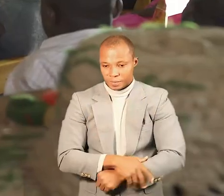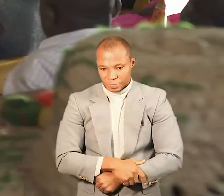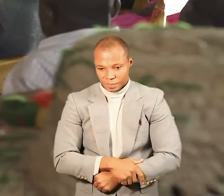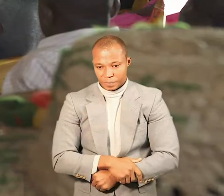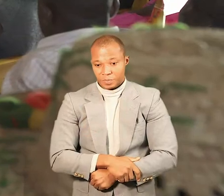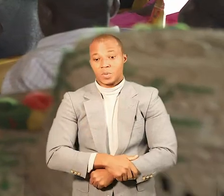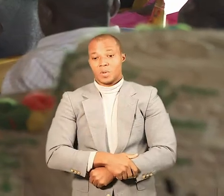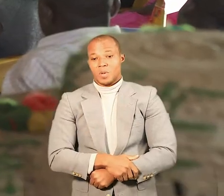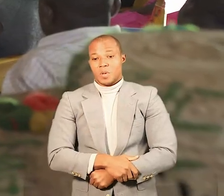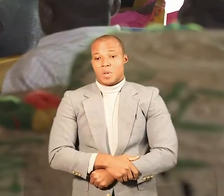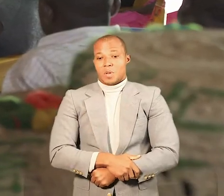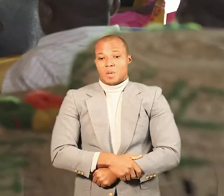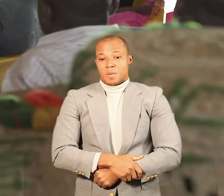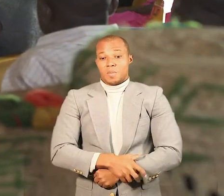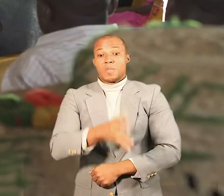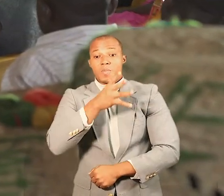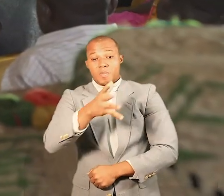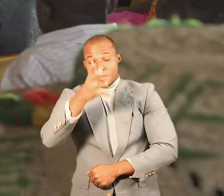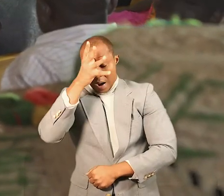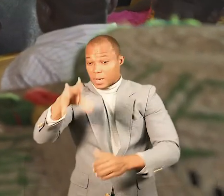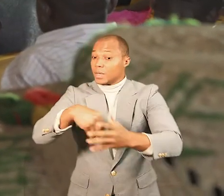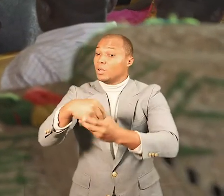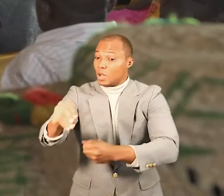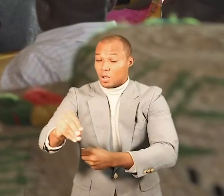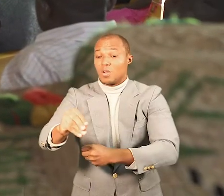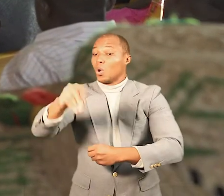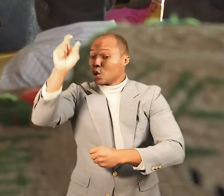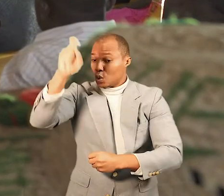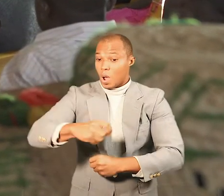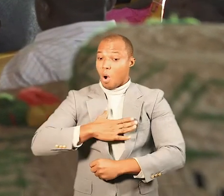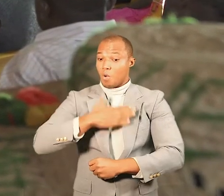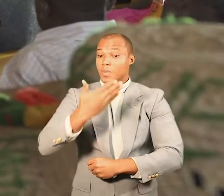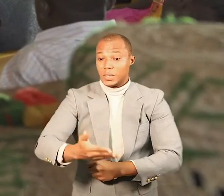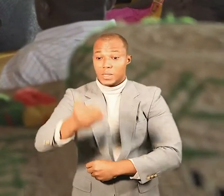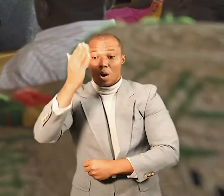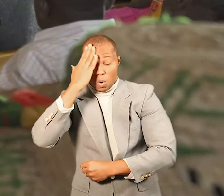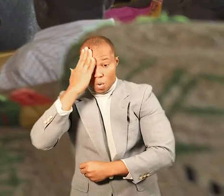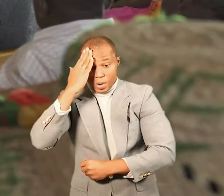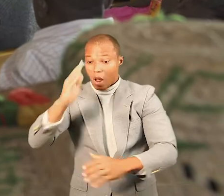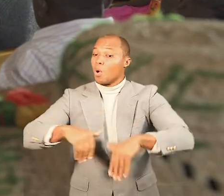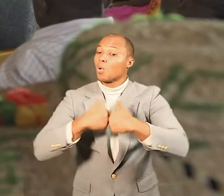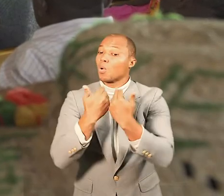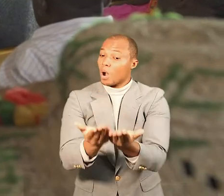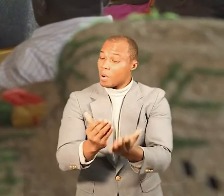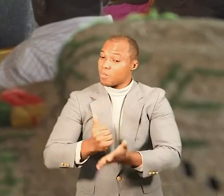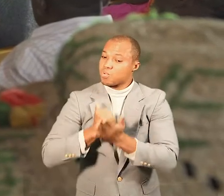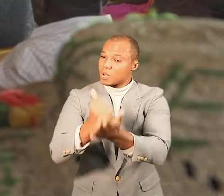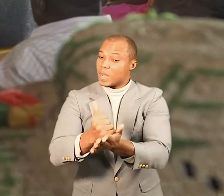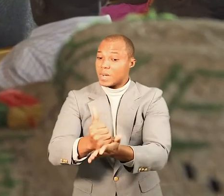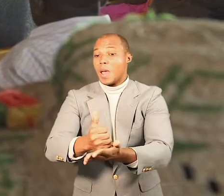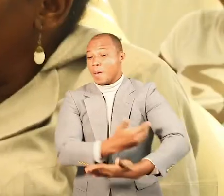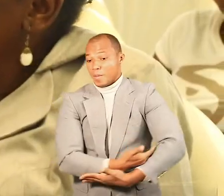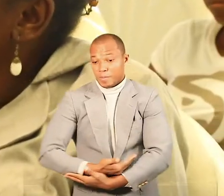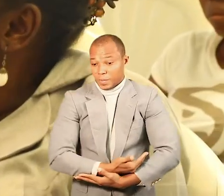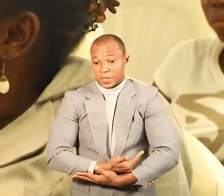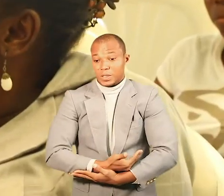si qui sont dans Santio, parents qui dehors, tout le monde, même sauver les petits gens qui ont grandi. Donc, c'est ça important.